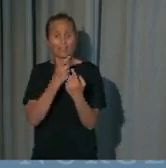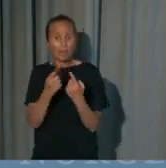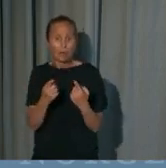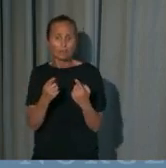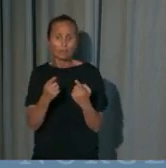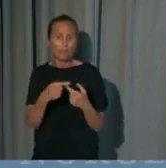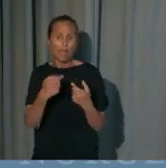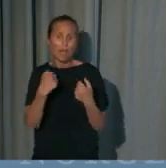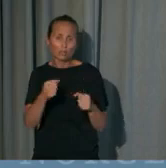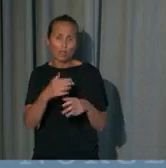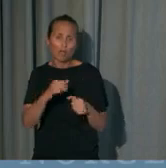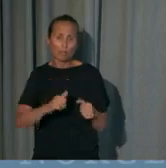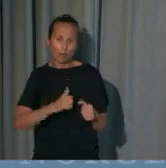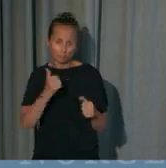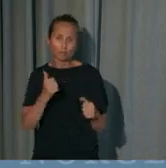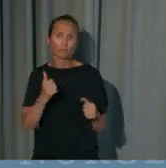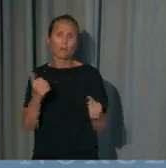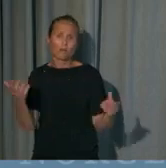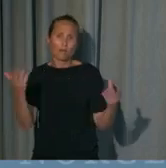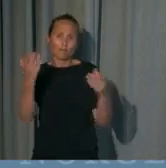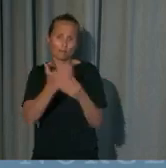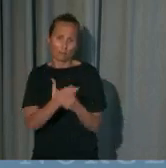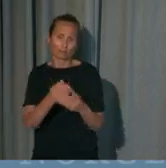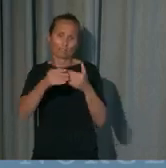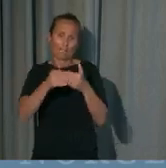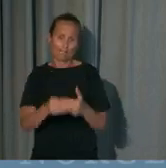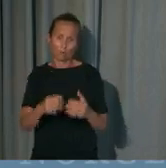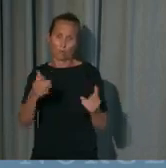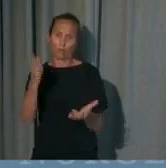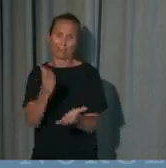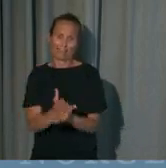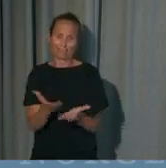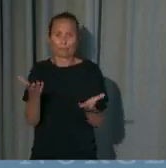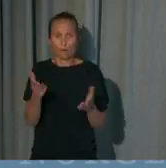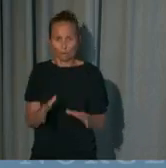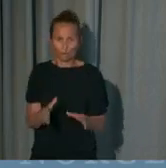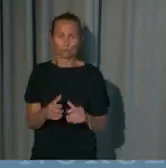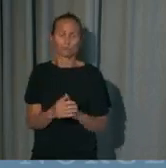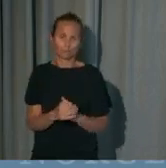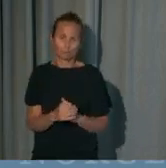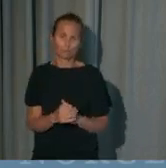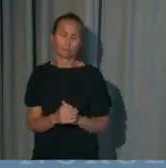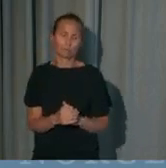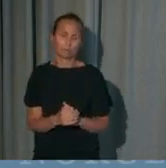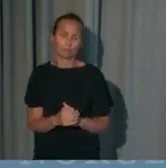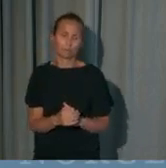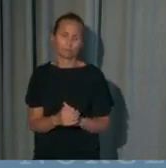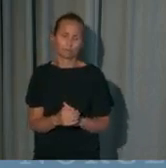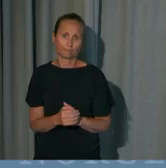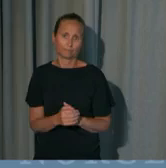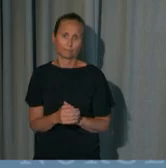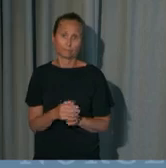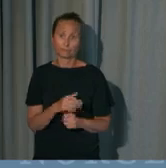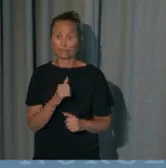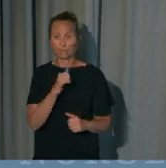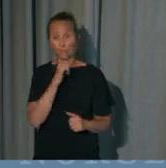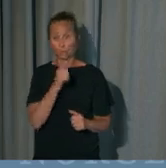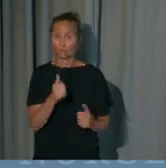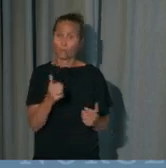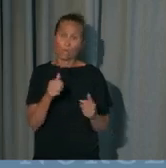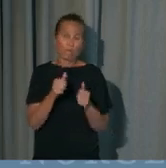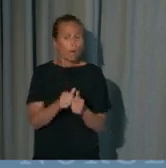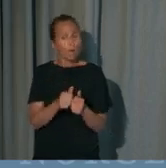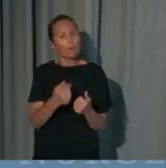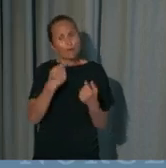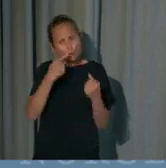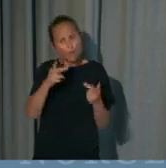Pride, og de kom til den felles forståelsen at det var riktig å gjøre det. Og det noe vi da må stå opp om, og som jeg har